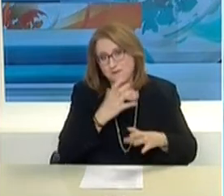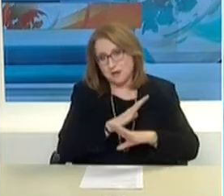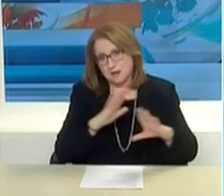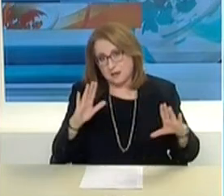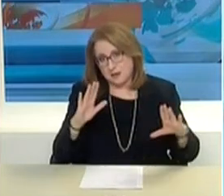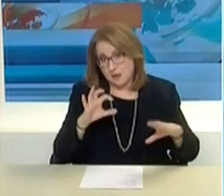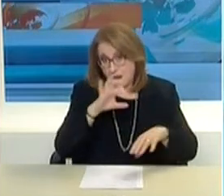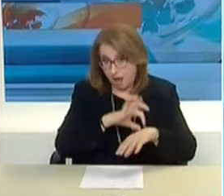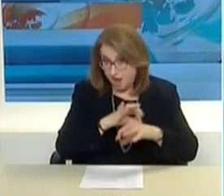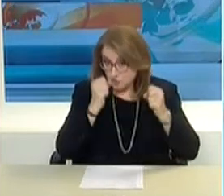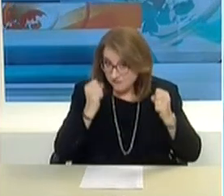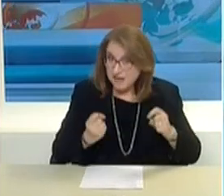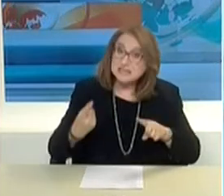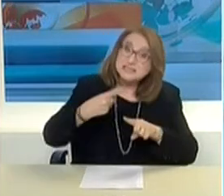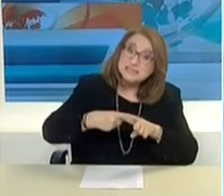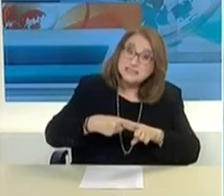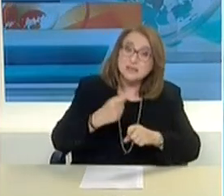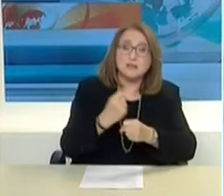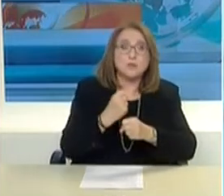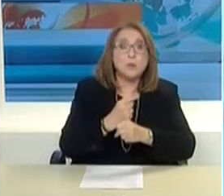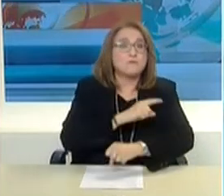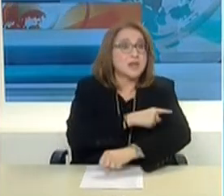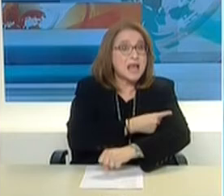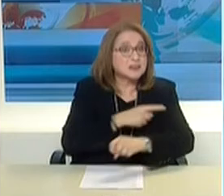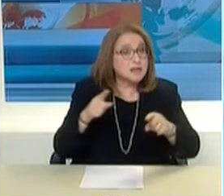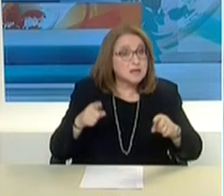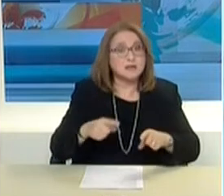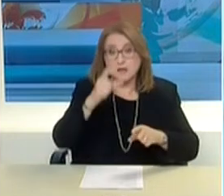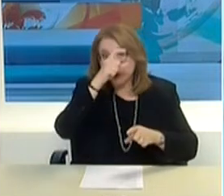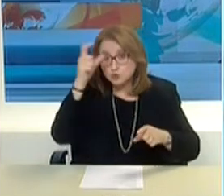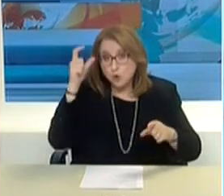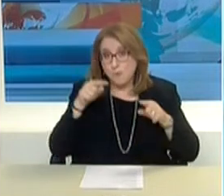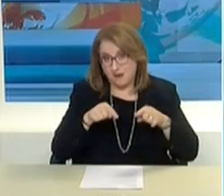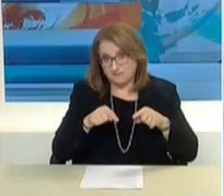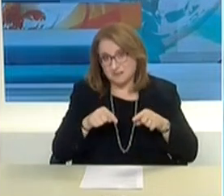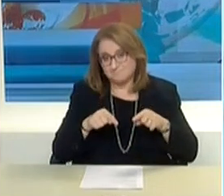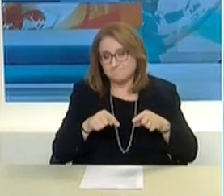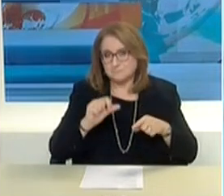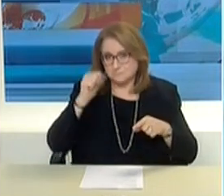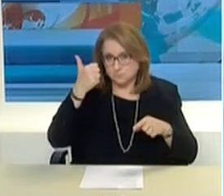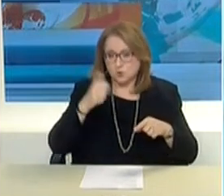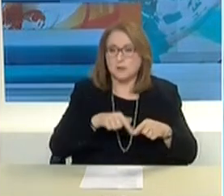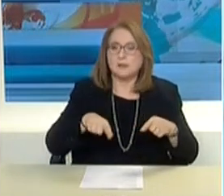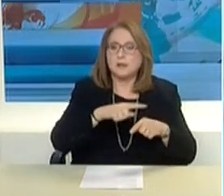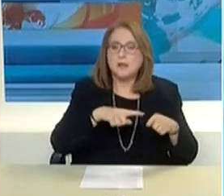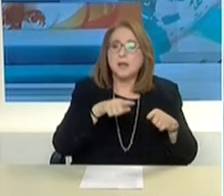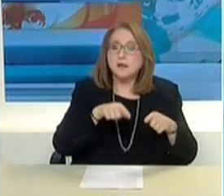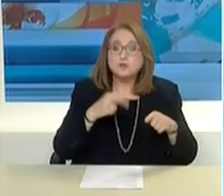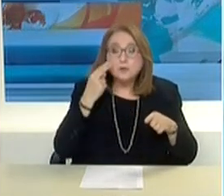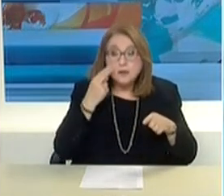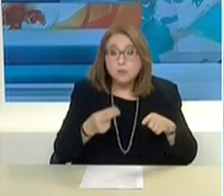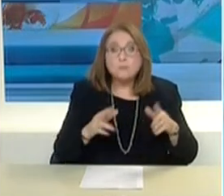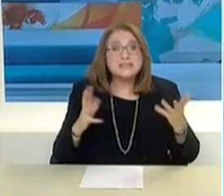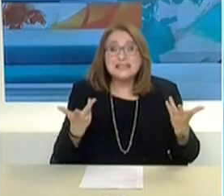αυτή που μας δίνει την εξαντλητική εικόνα για την επιδημία στη χώρα όσον αφορά τα σοβαρά και